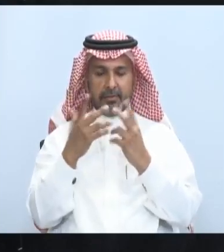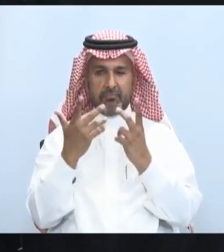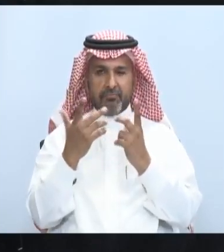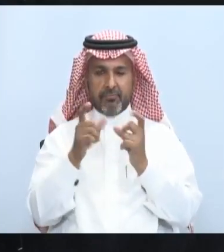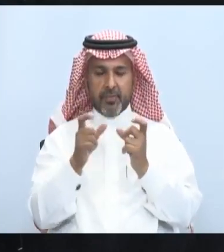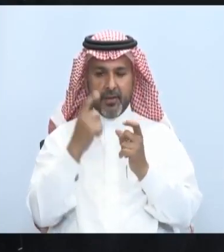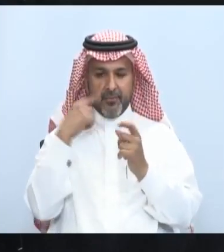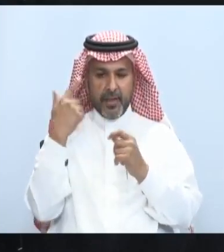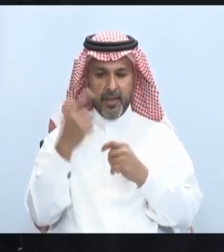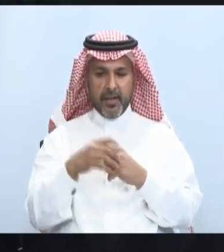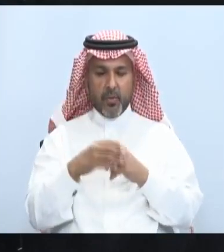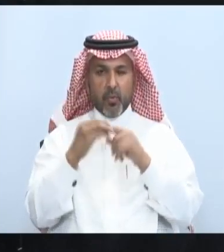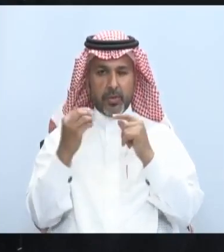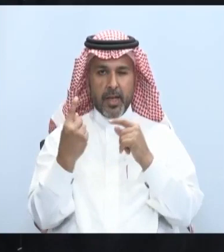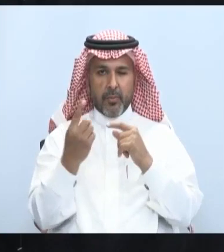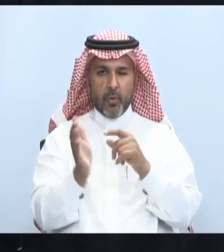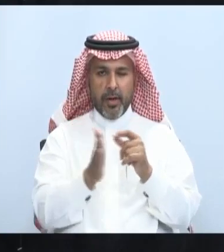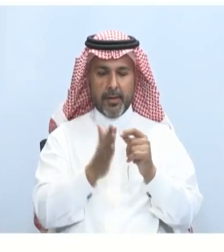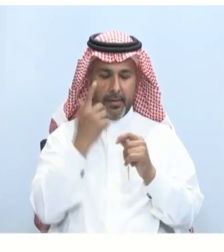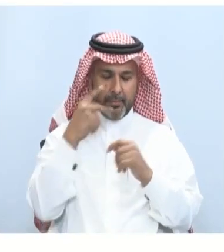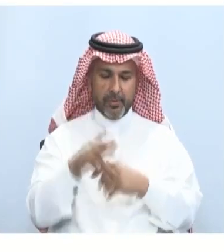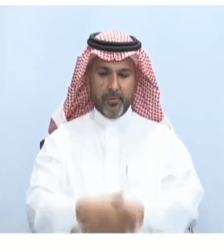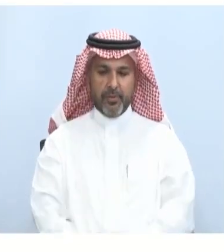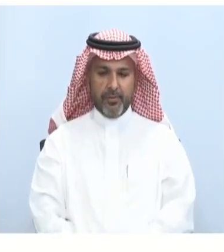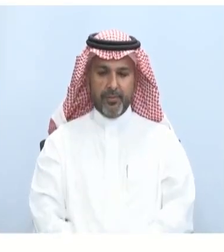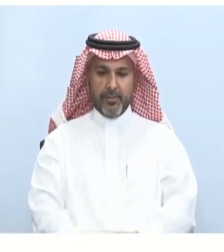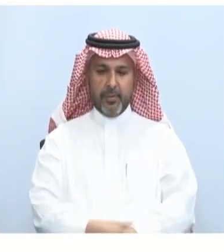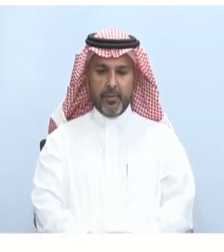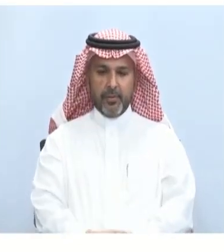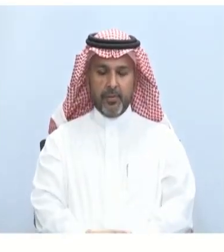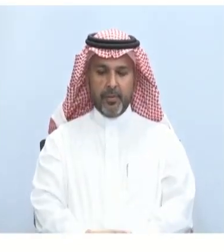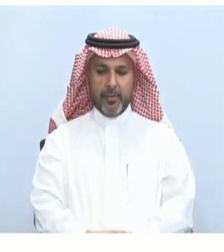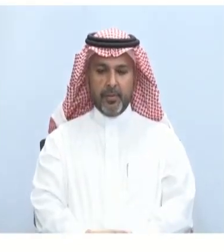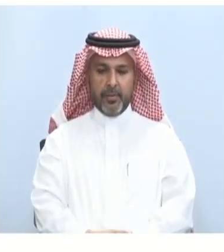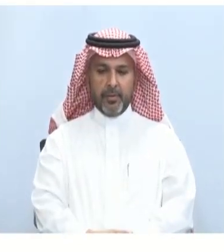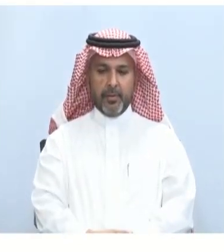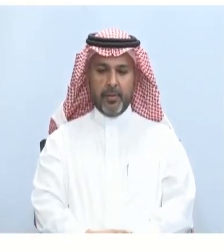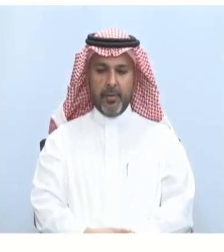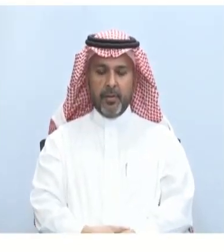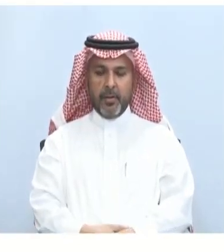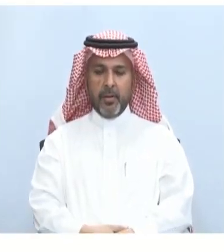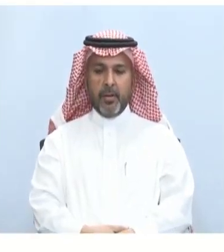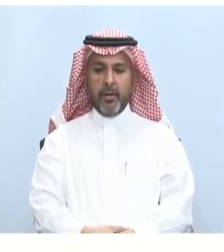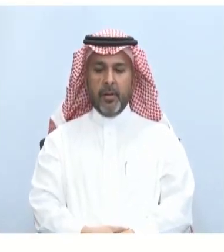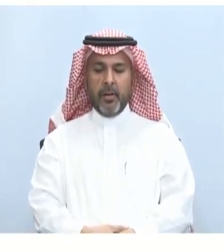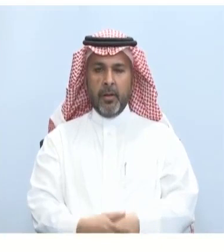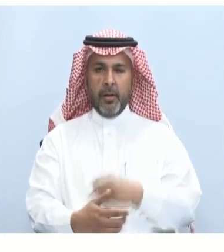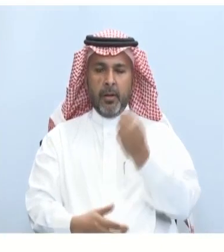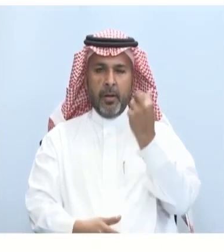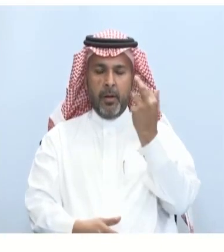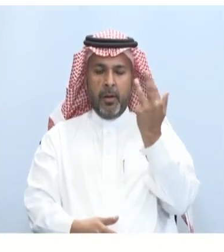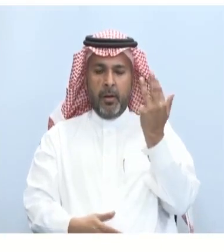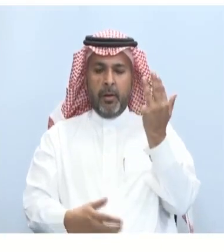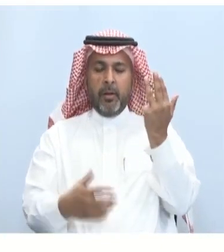كامل نشوف نحلل قبل ما نحكم راح نحلل اللي هو الجذر سالب ثمانيه عشر الى